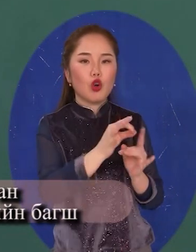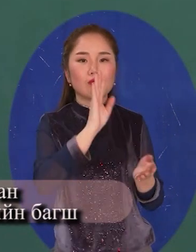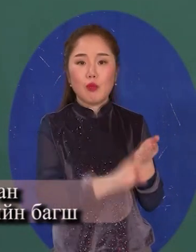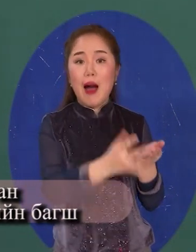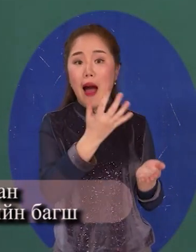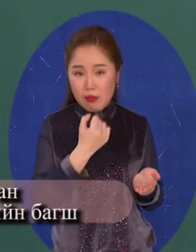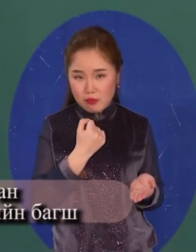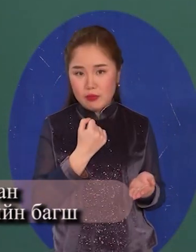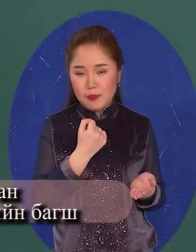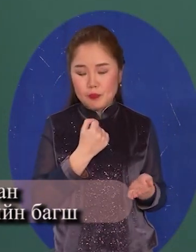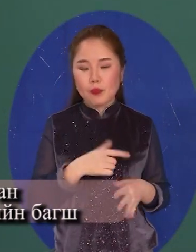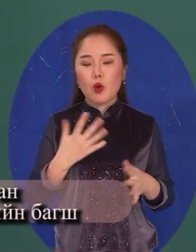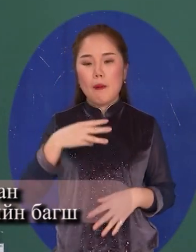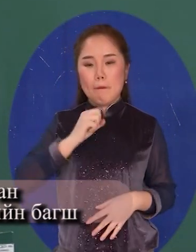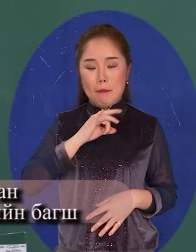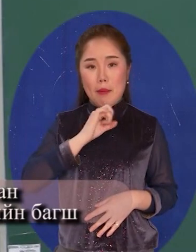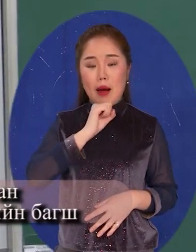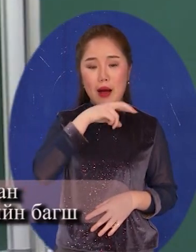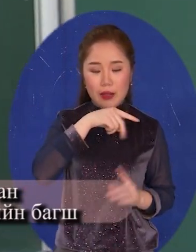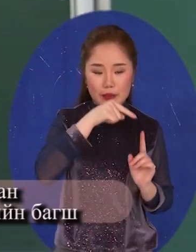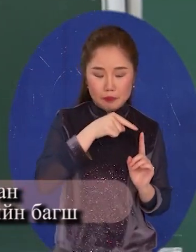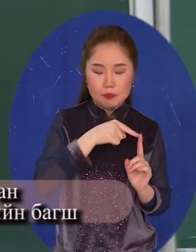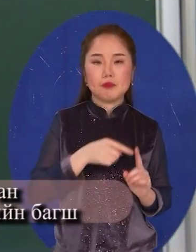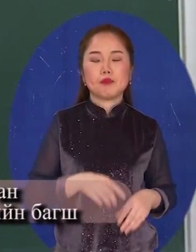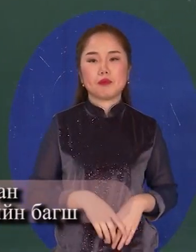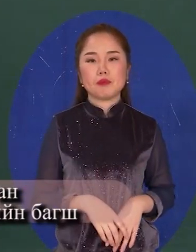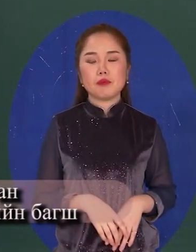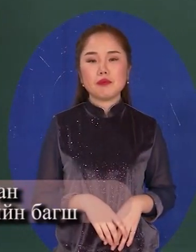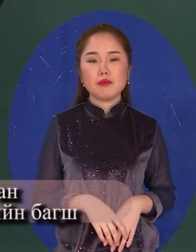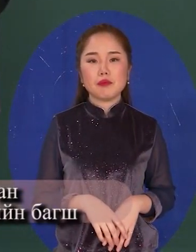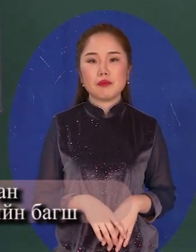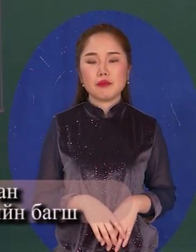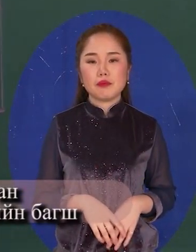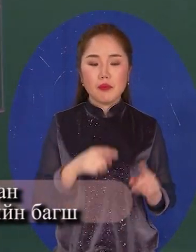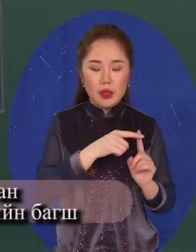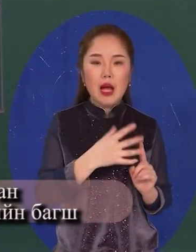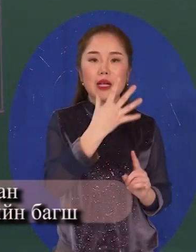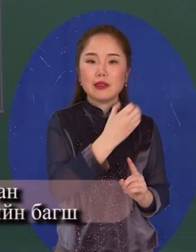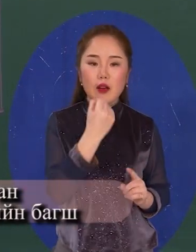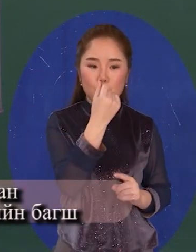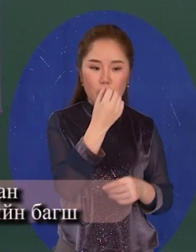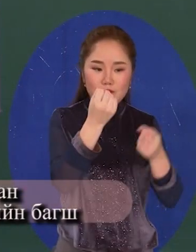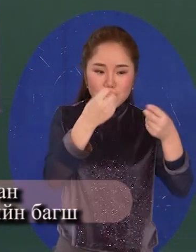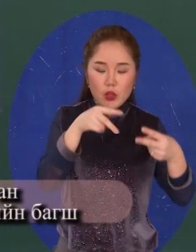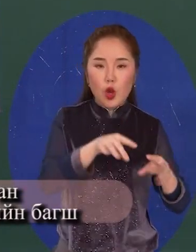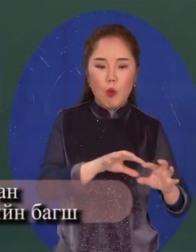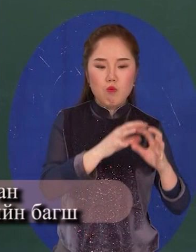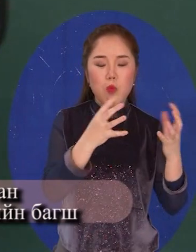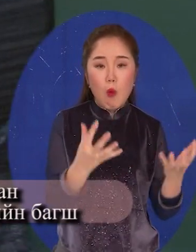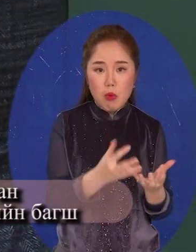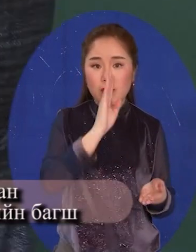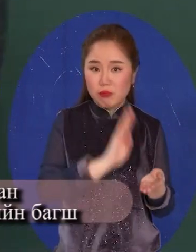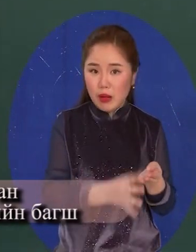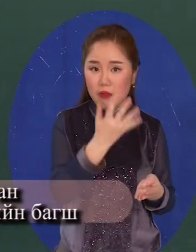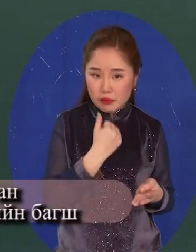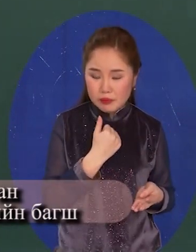Тот екеуі қандай-қандай ойыншықтар алыпты. Марал бағасы 500 төгірік тұратын доп алыпты